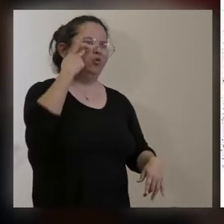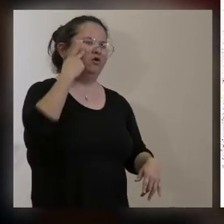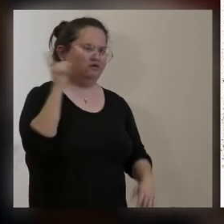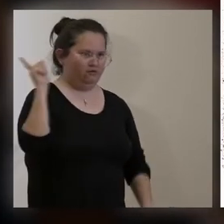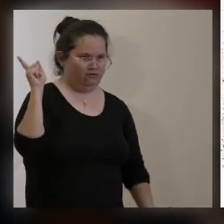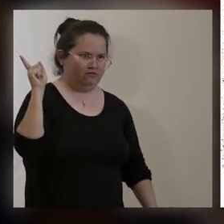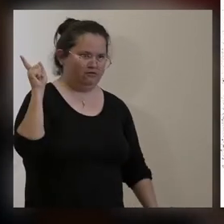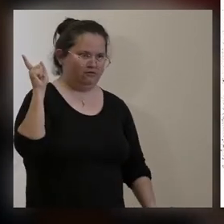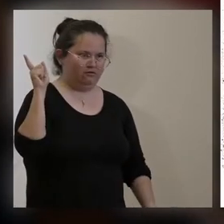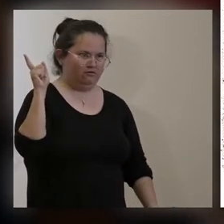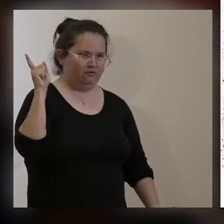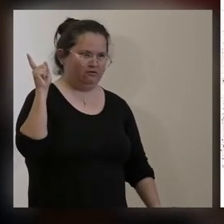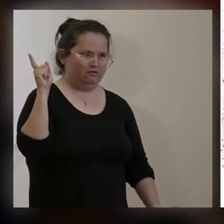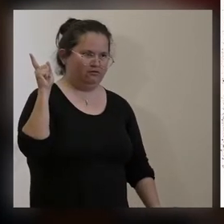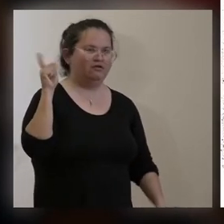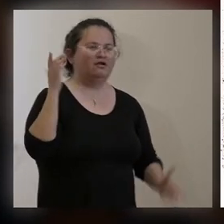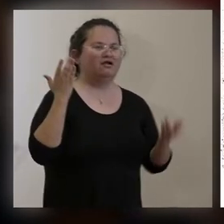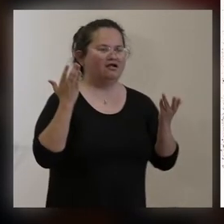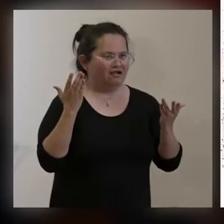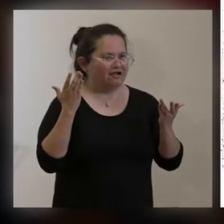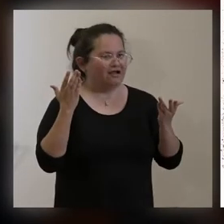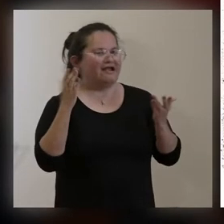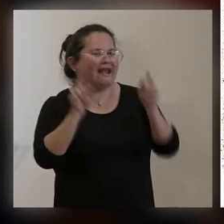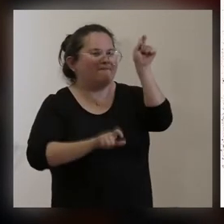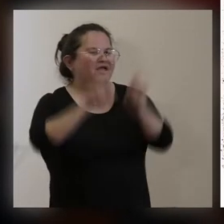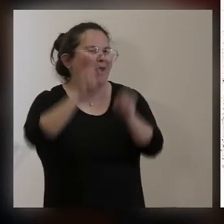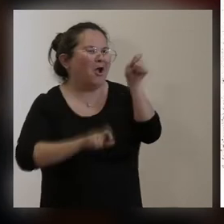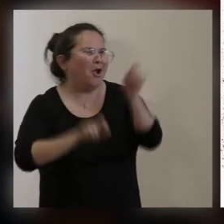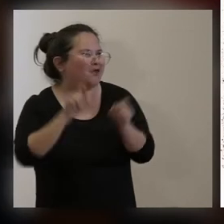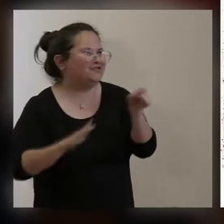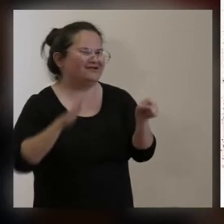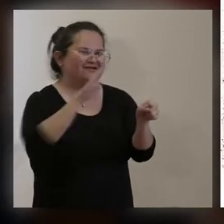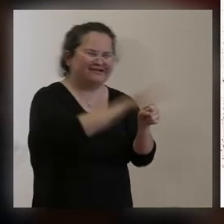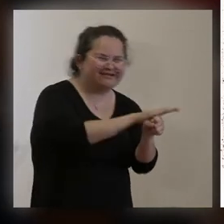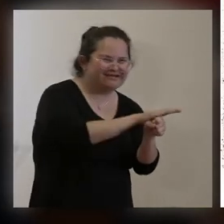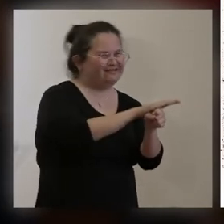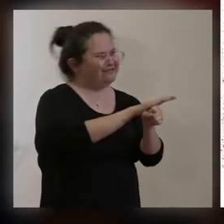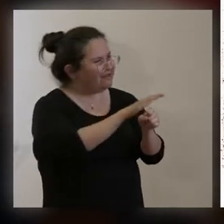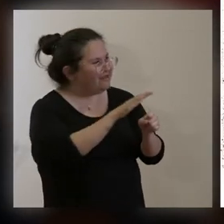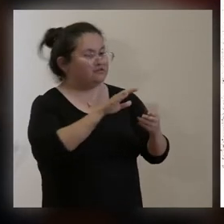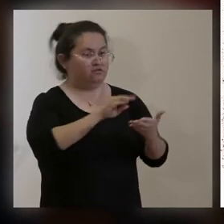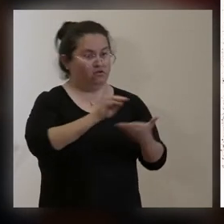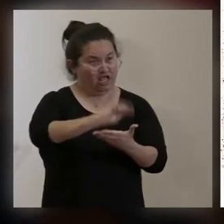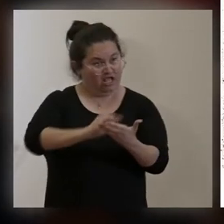Les descriptions des voyageurs sont tous des descriptions